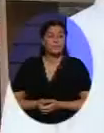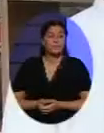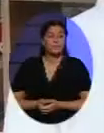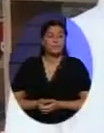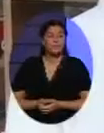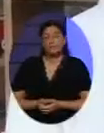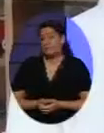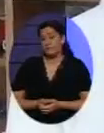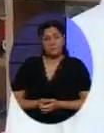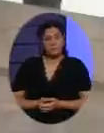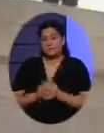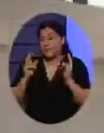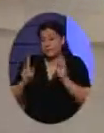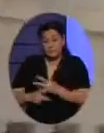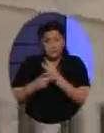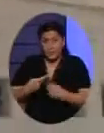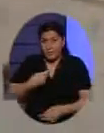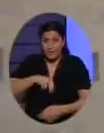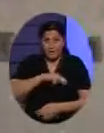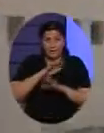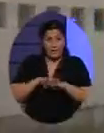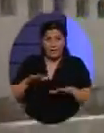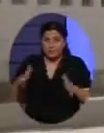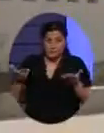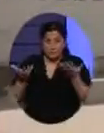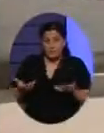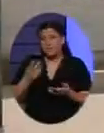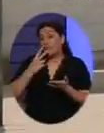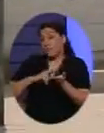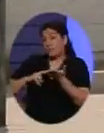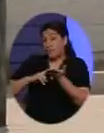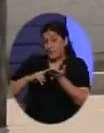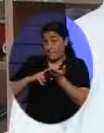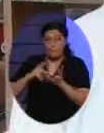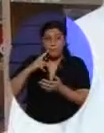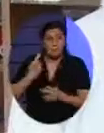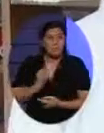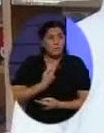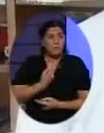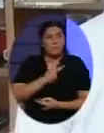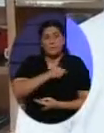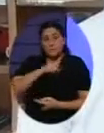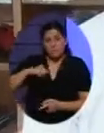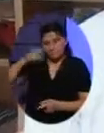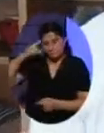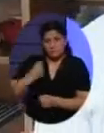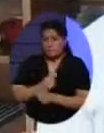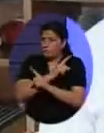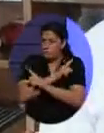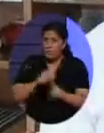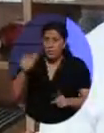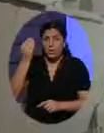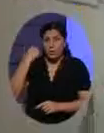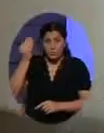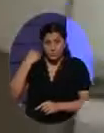אנחנו לא יכולים להפקיר את הילדים שלנו. לפני חודשיים גם אמרו לנו לחזור לשגרה, ואם לא התעוזה שלנו וההחלטה שלנו לא לקיים